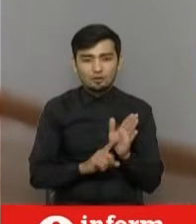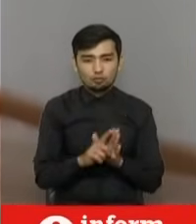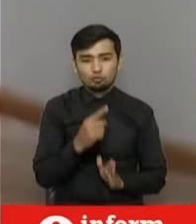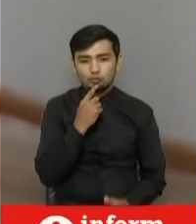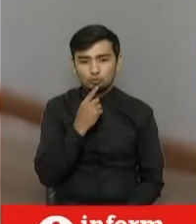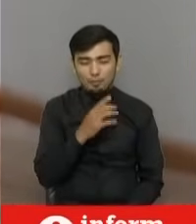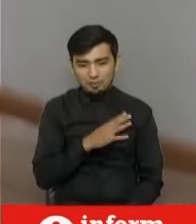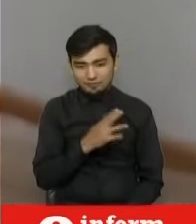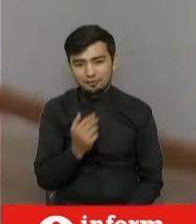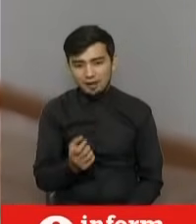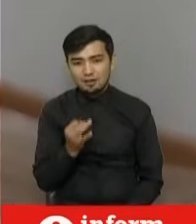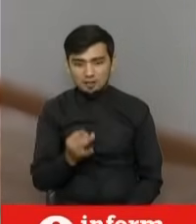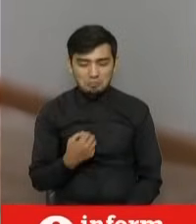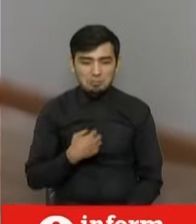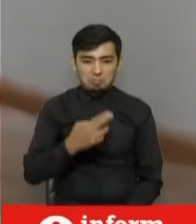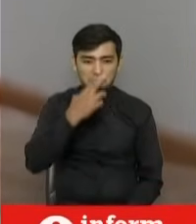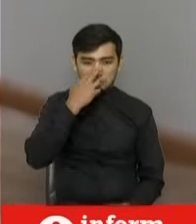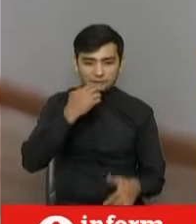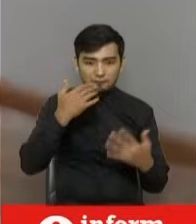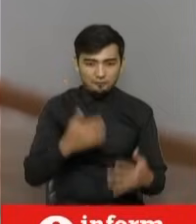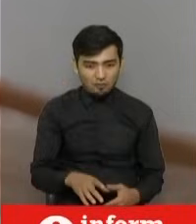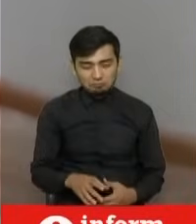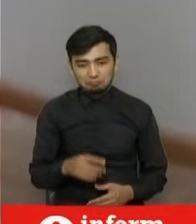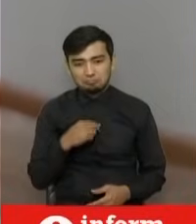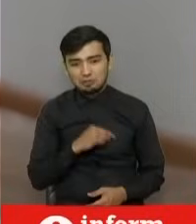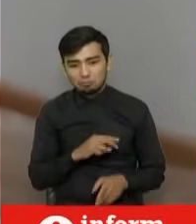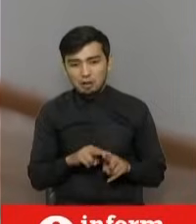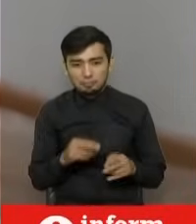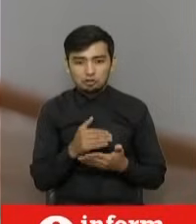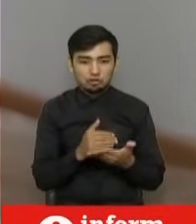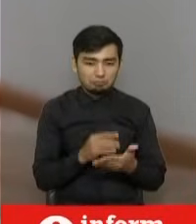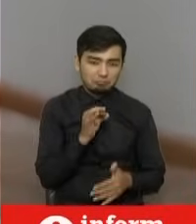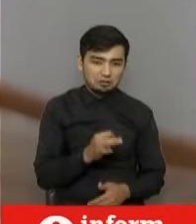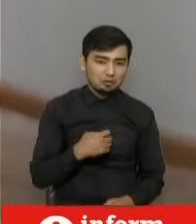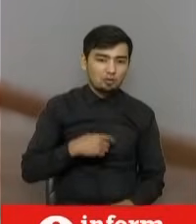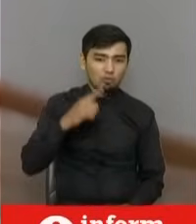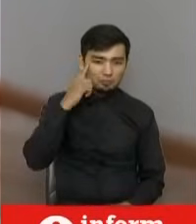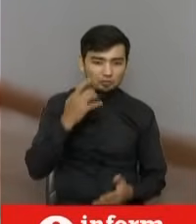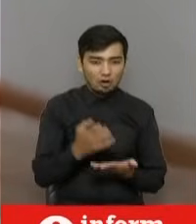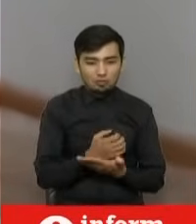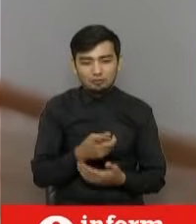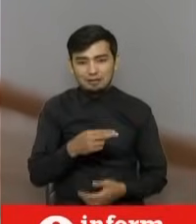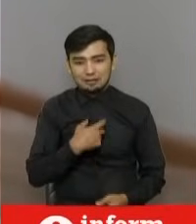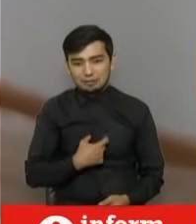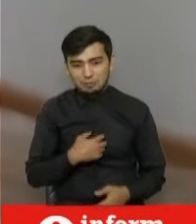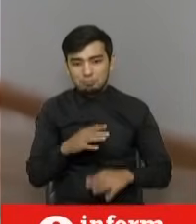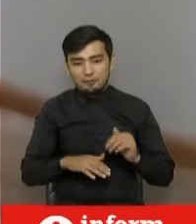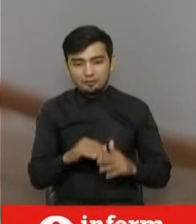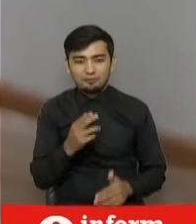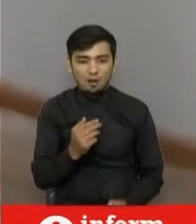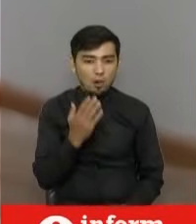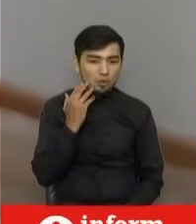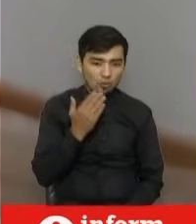заводчане в начале было сложно но потом привыкаешь к такому режиму Я считаю что нашла себя в профессии Да